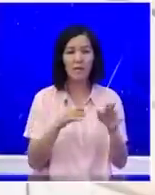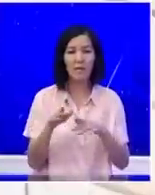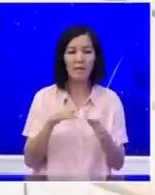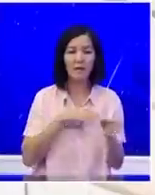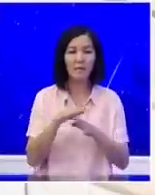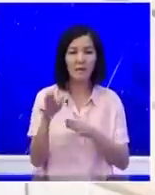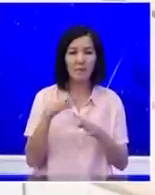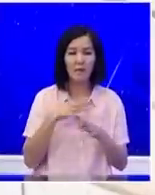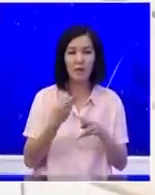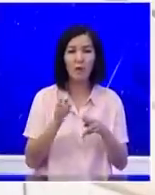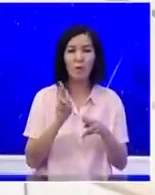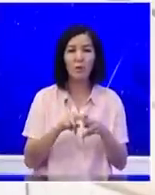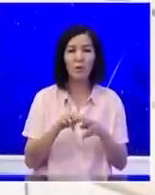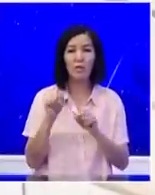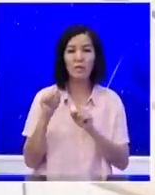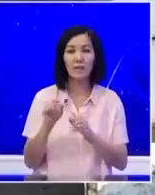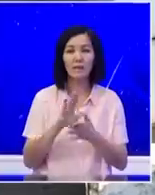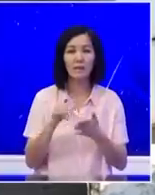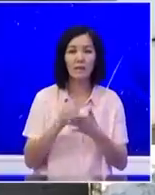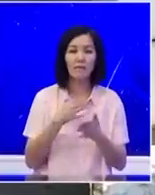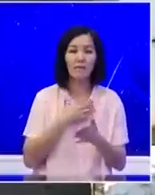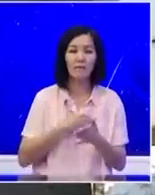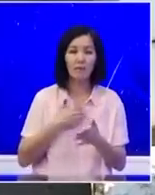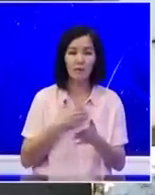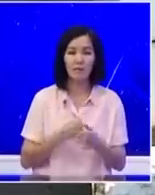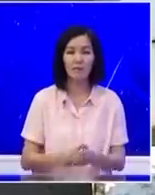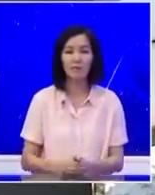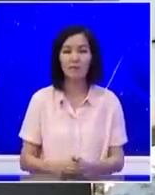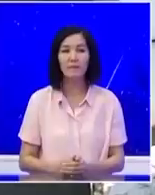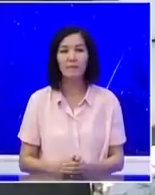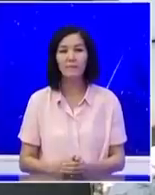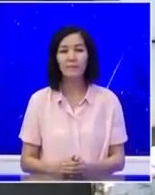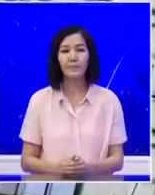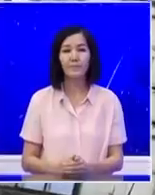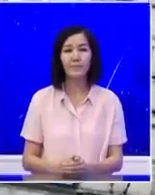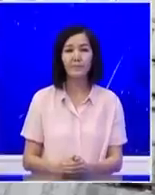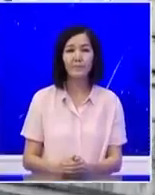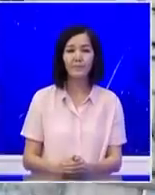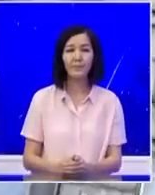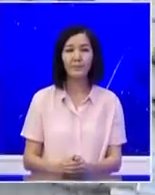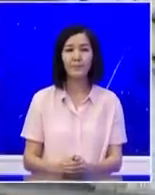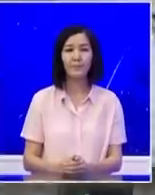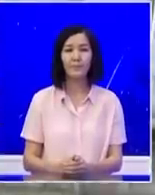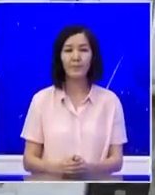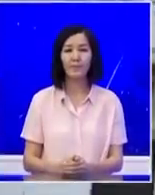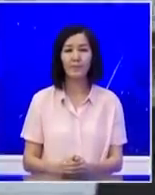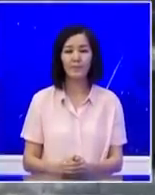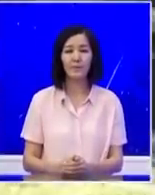атқарып келеді. Өйткені сақтықта қорлық жоқ. Амина Құдайберген, Дамир Айнетов, Жайық Құрманбаев, Жетісу